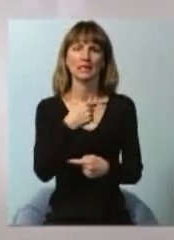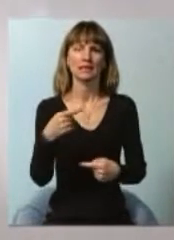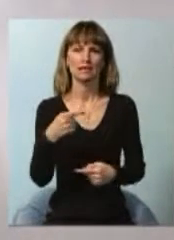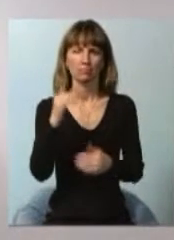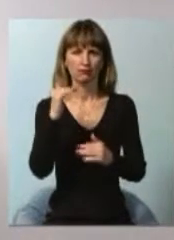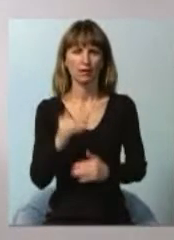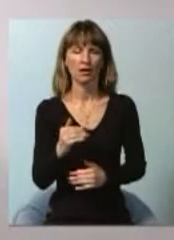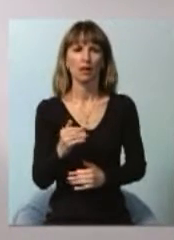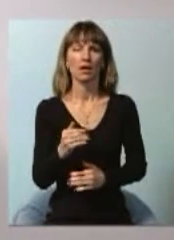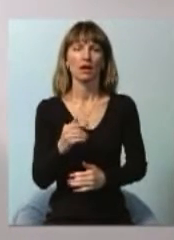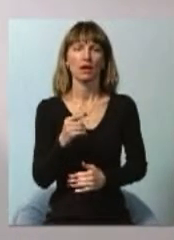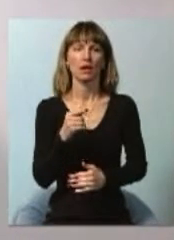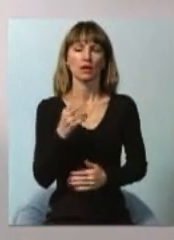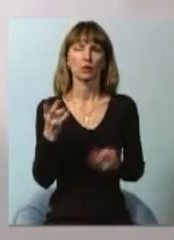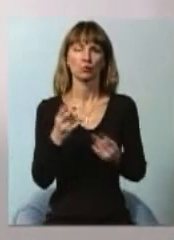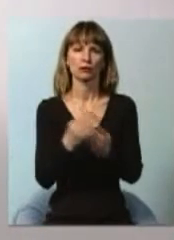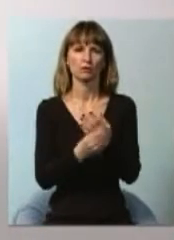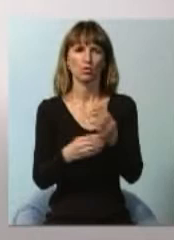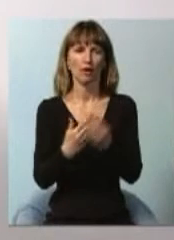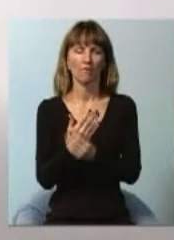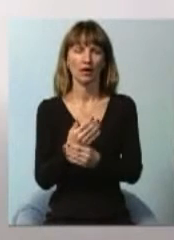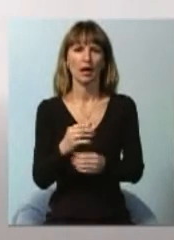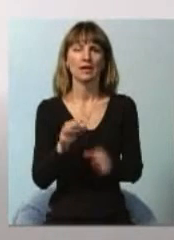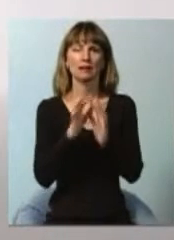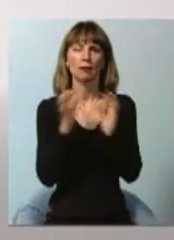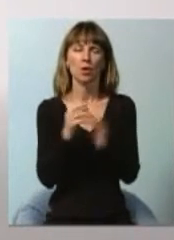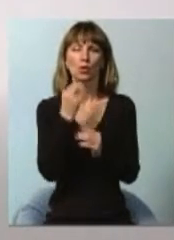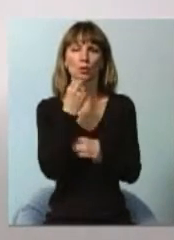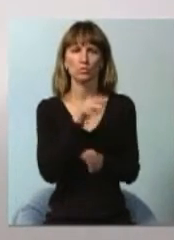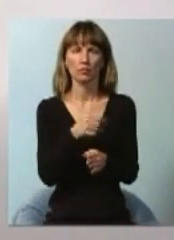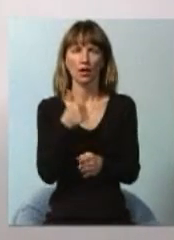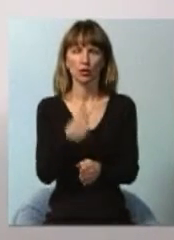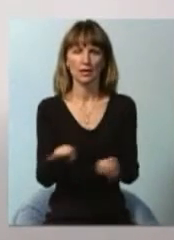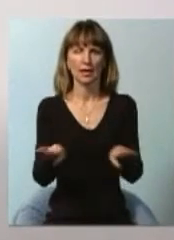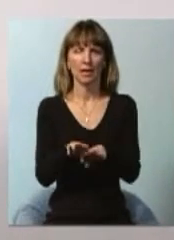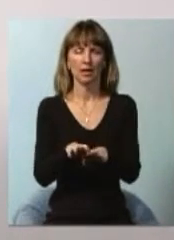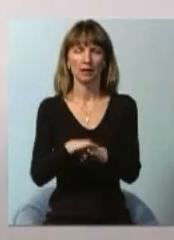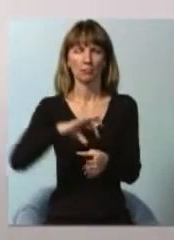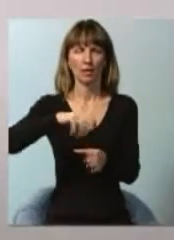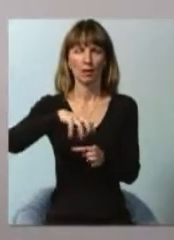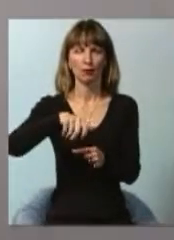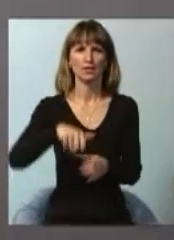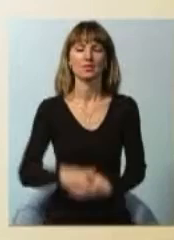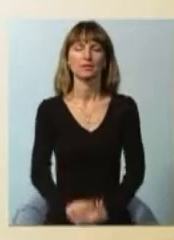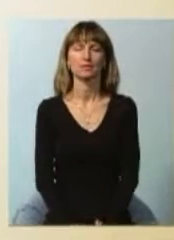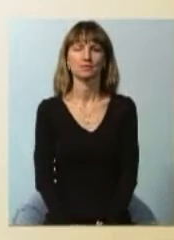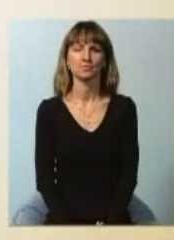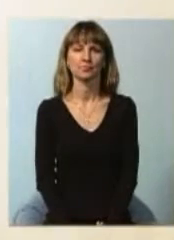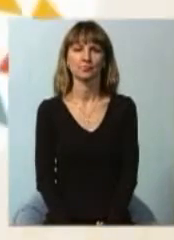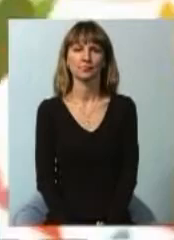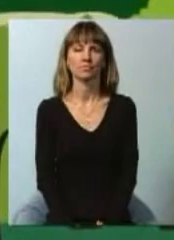слід користуватися рукавичками, а зберігати лід краще у щільно закритому контейнері термосі.